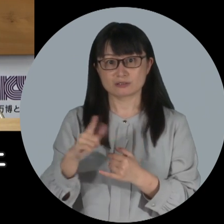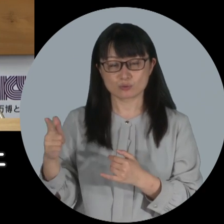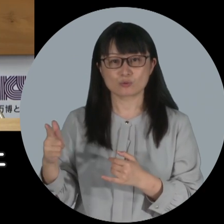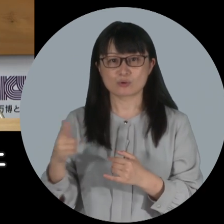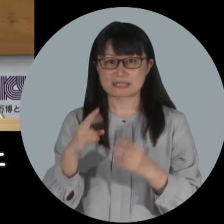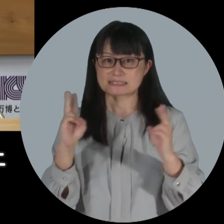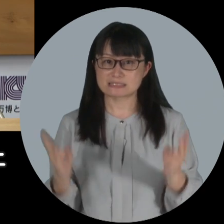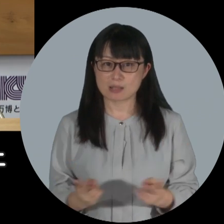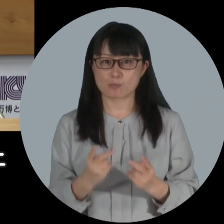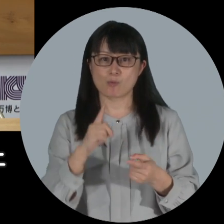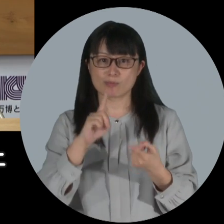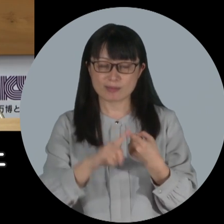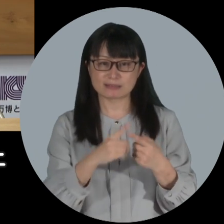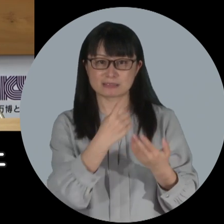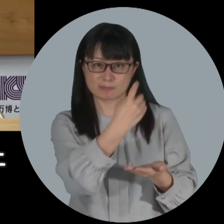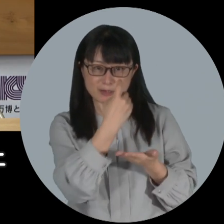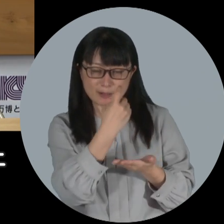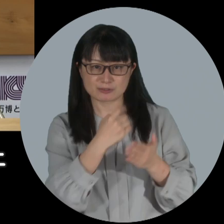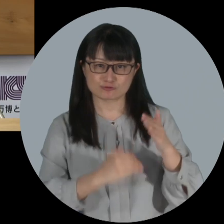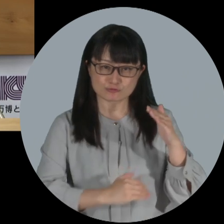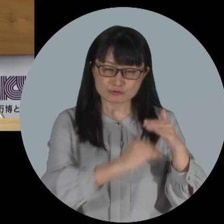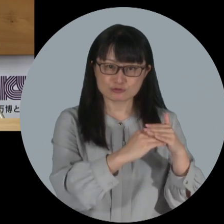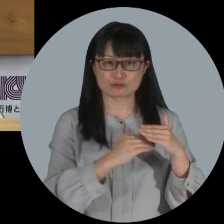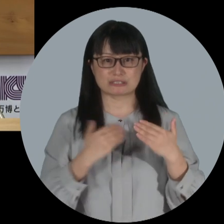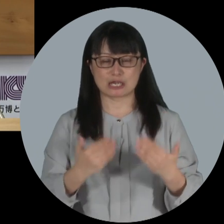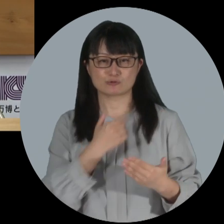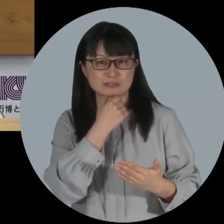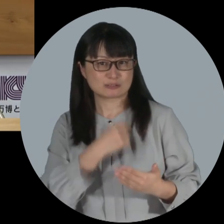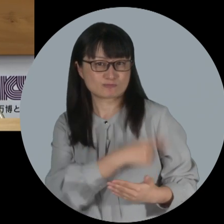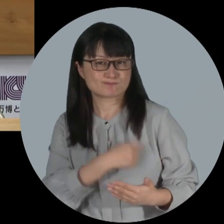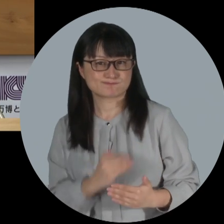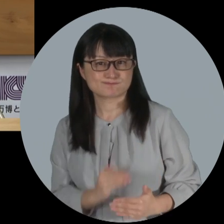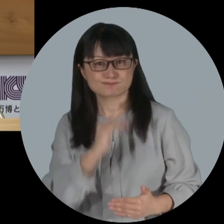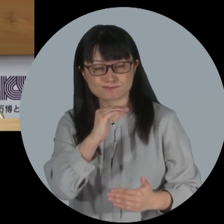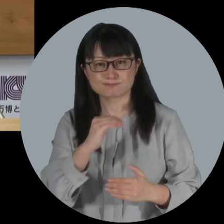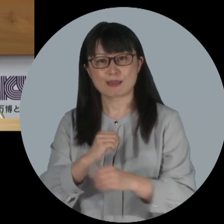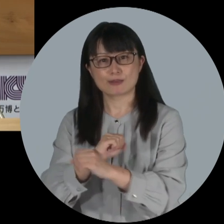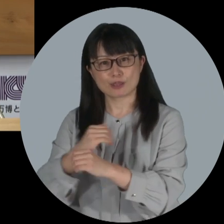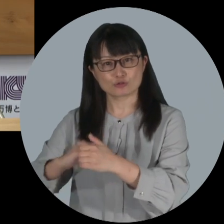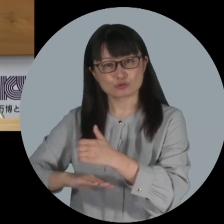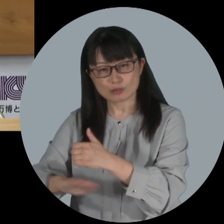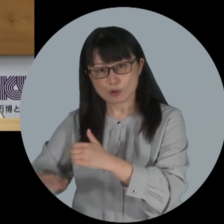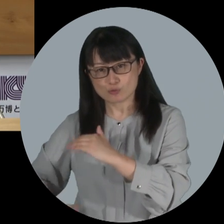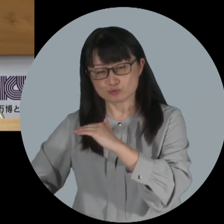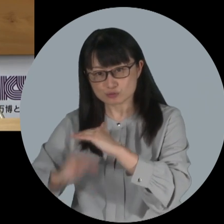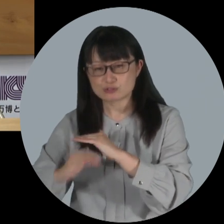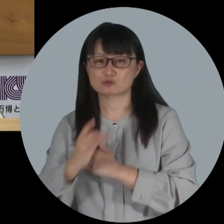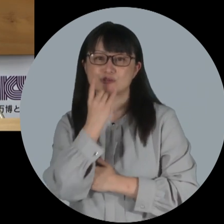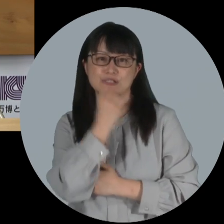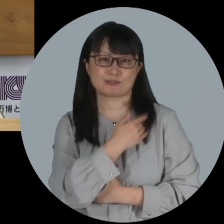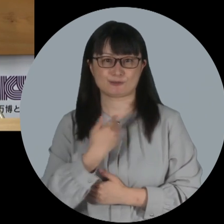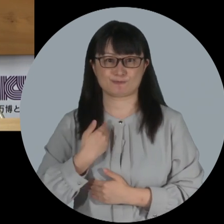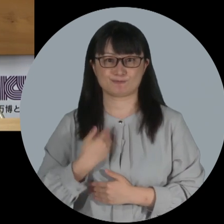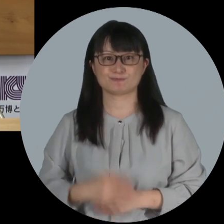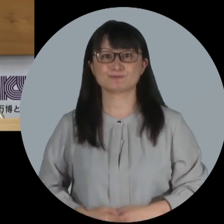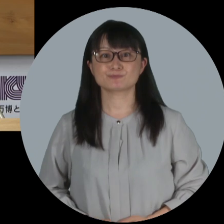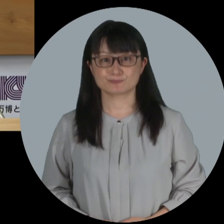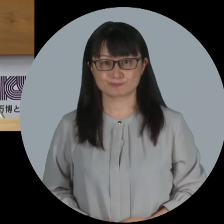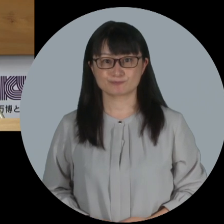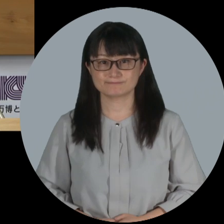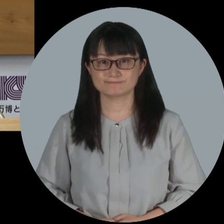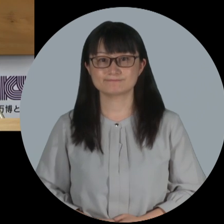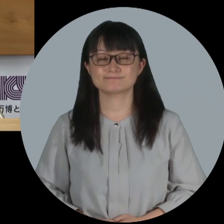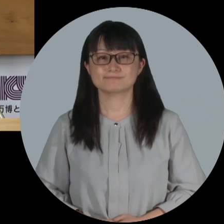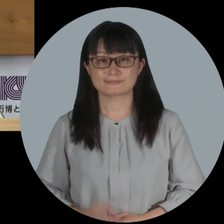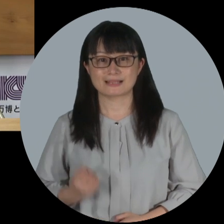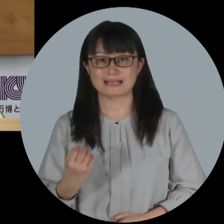的な学びの充実や学習意欲の向上、また研究環境の充実などの効果が期待できます。進学